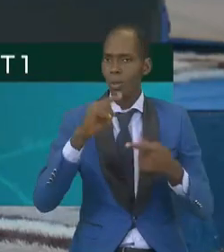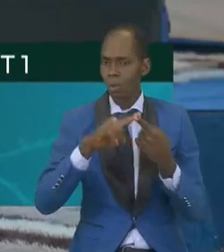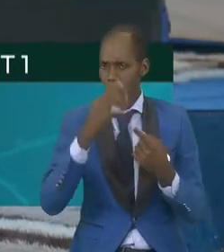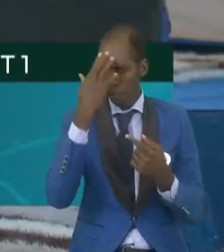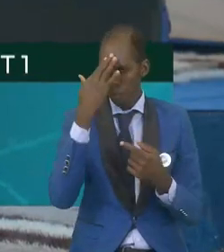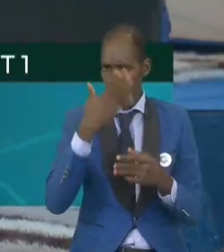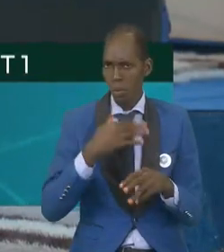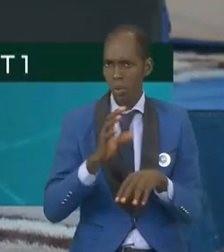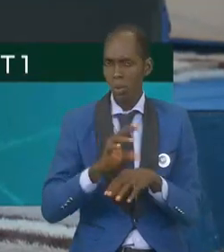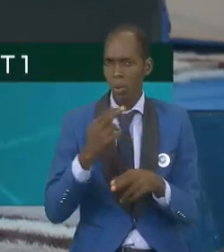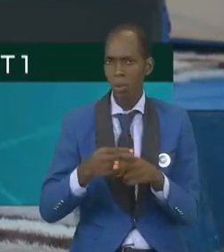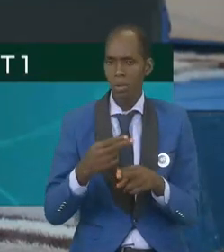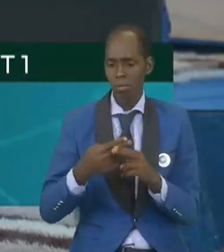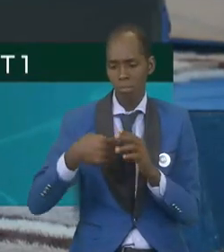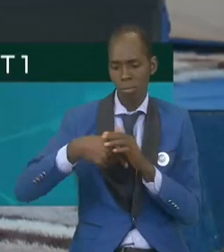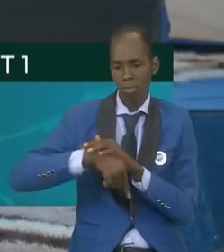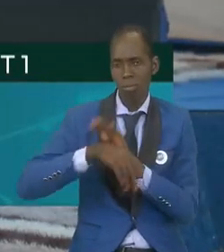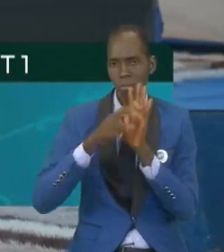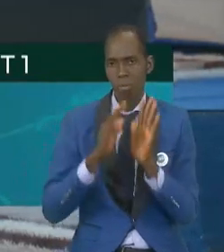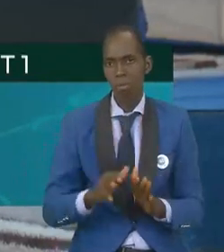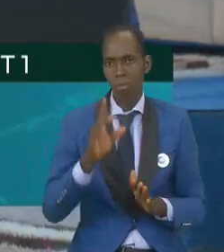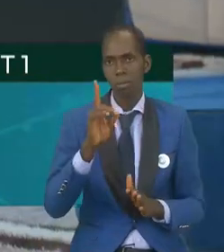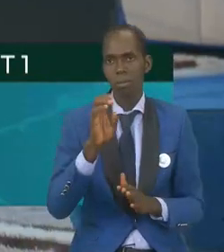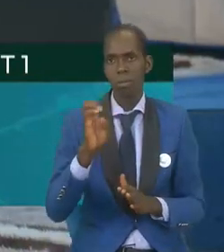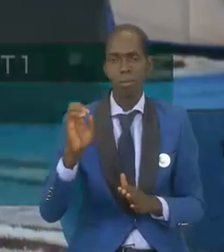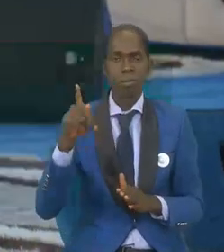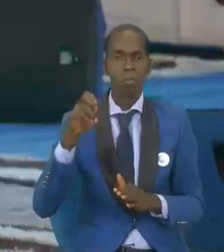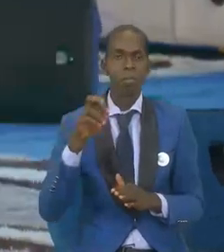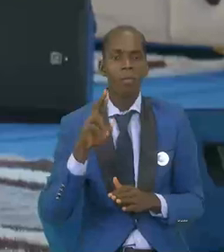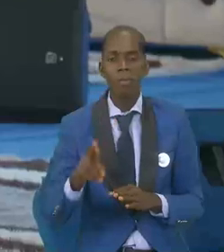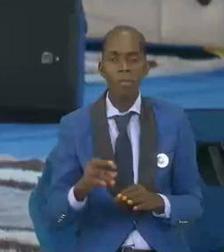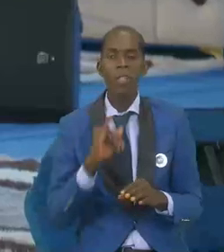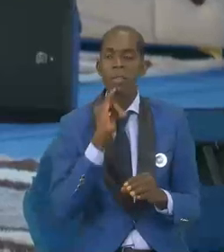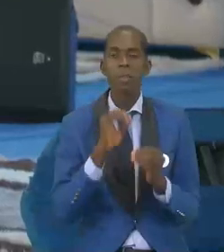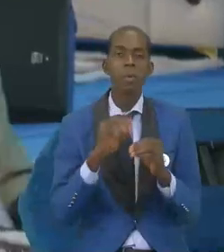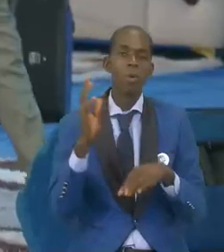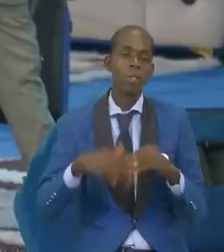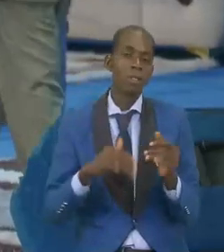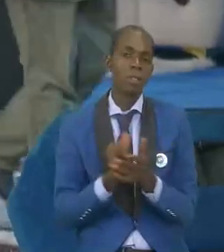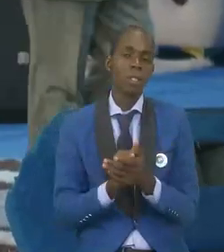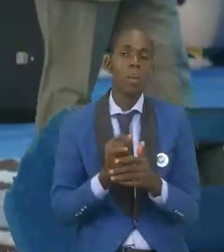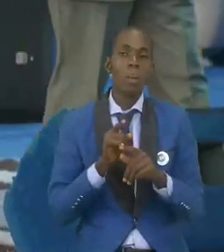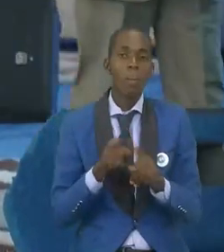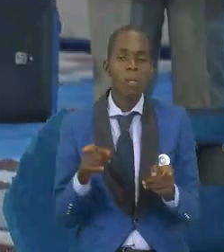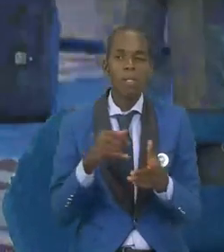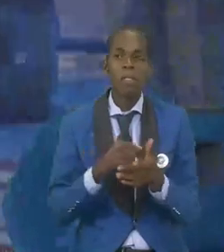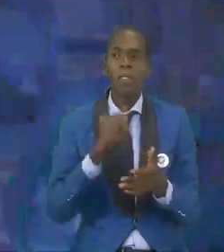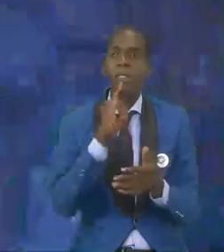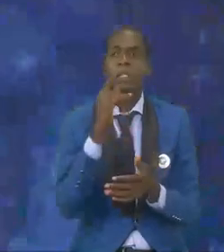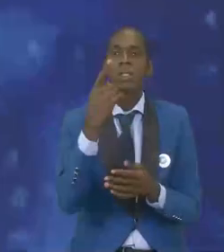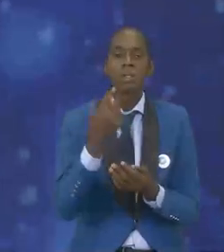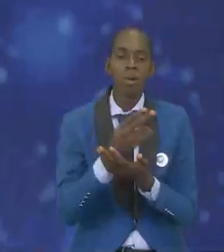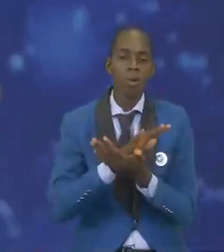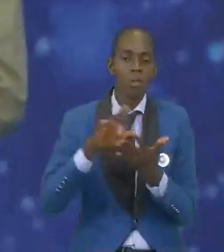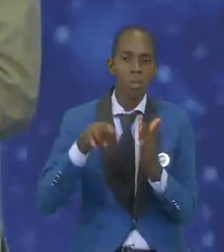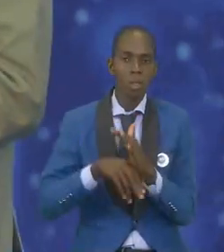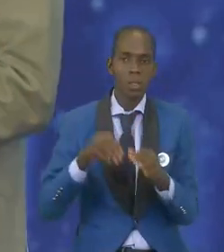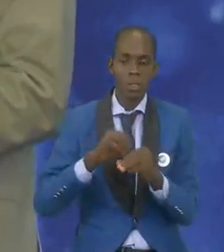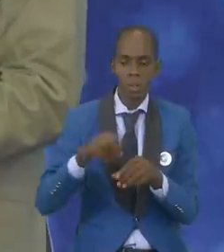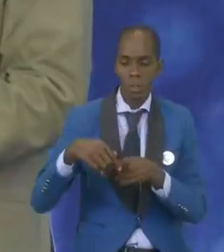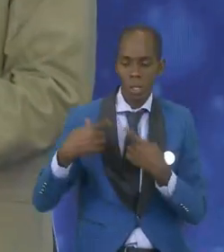alors je suis saint ça au dépasse cela oh je suis et je peux profond non ce n'est ça doit aller au-delà c'est la